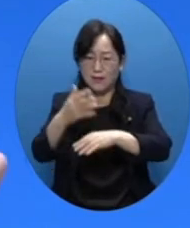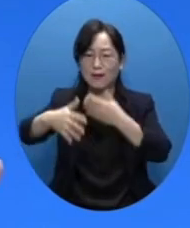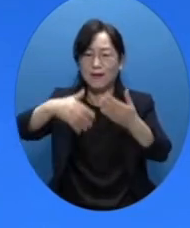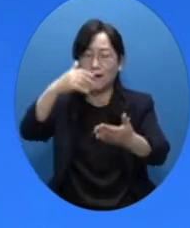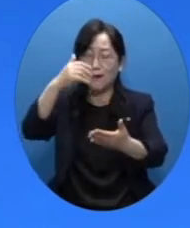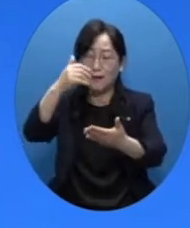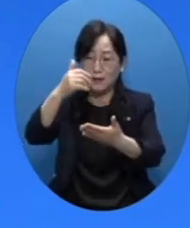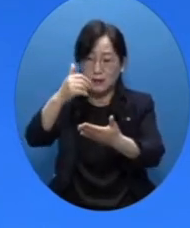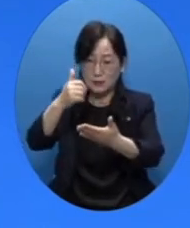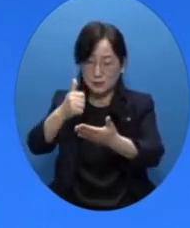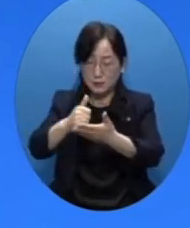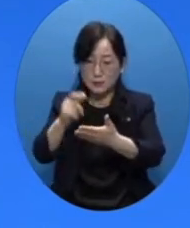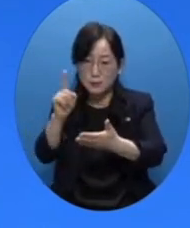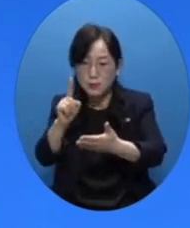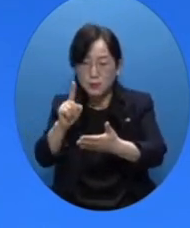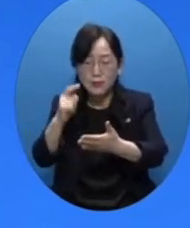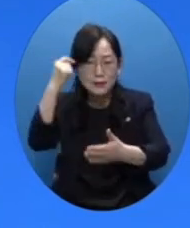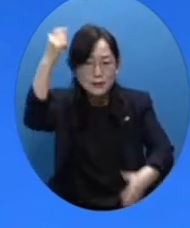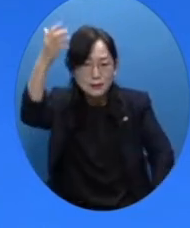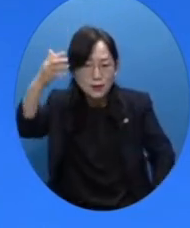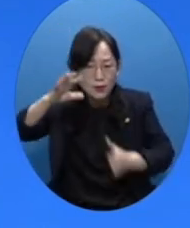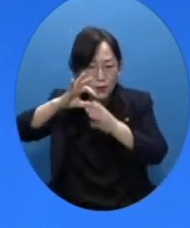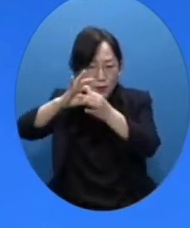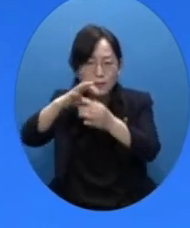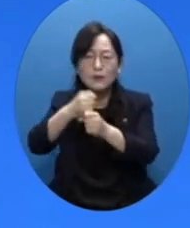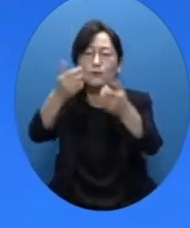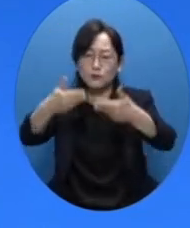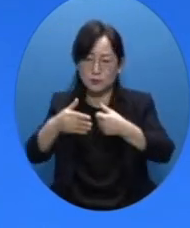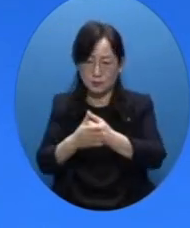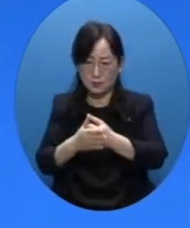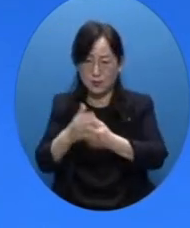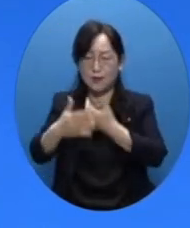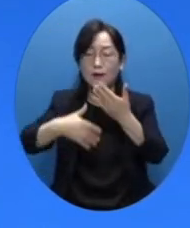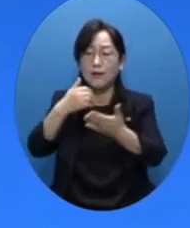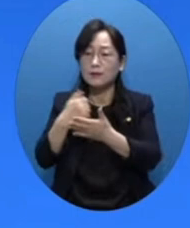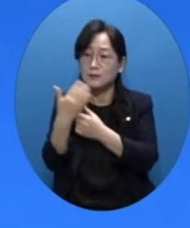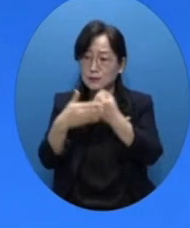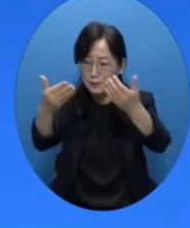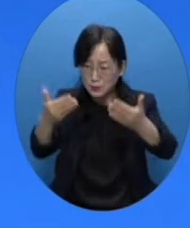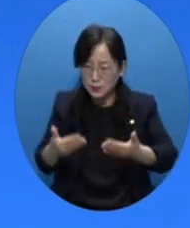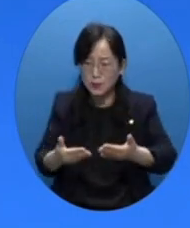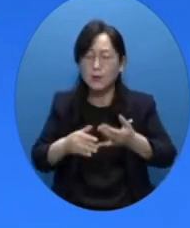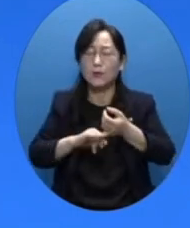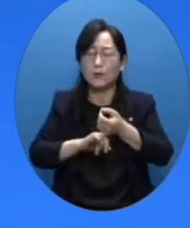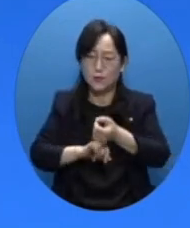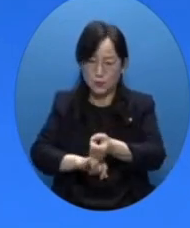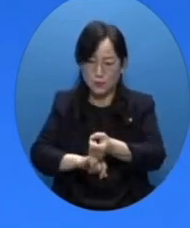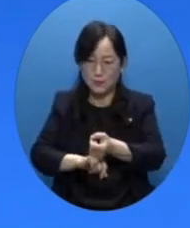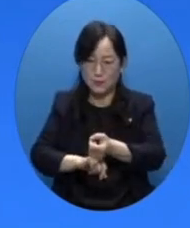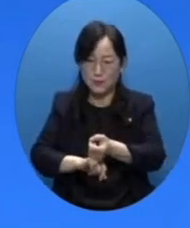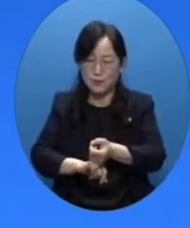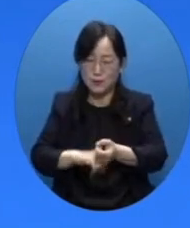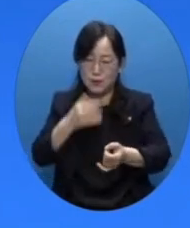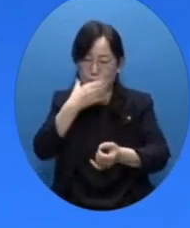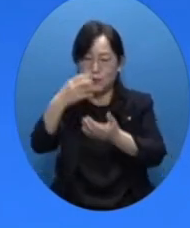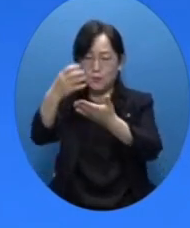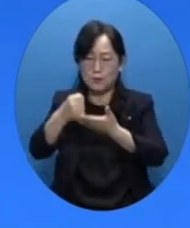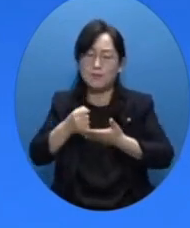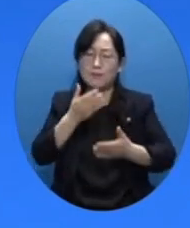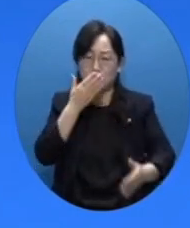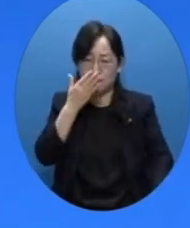영적인 눈으로 제맛 아기 때문에 하나님의 은혜가 임한 야만 우리는 주님 안에서 복된 인생을 살아갈 수가